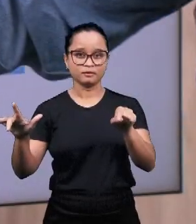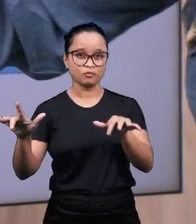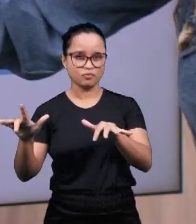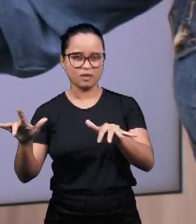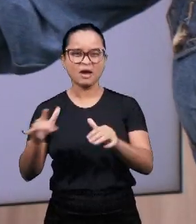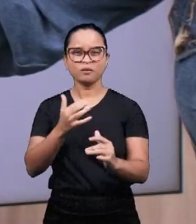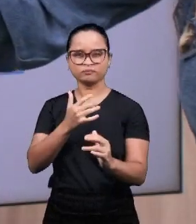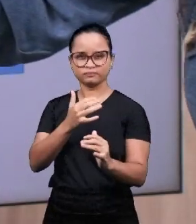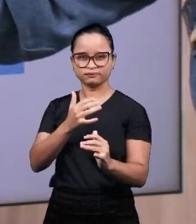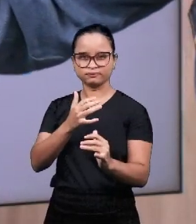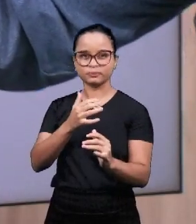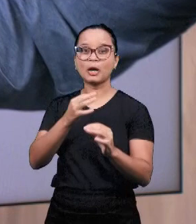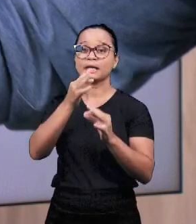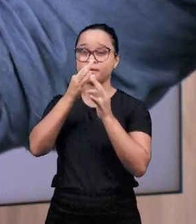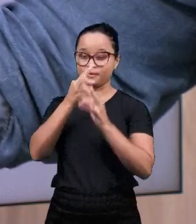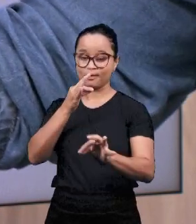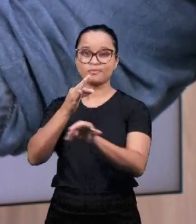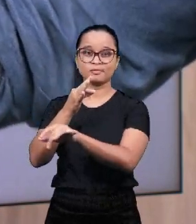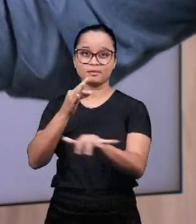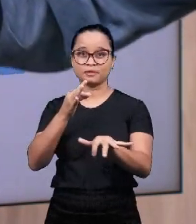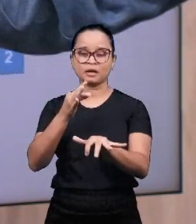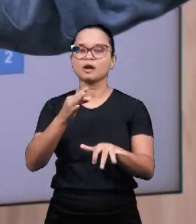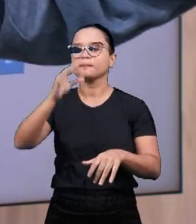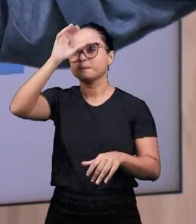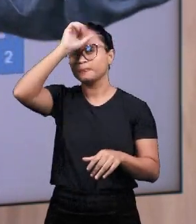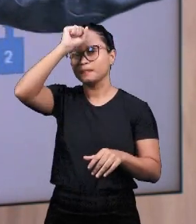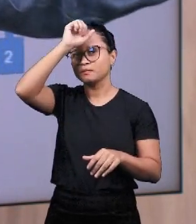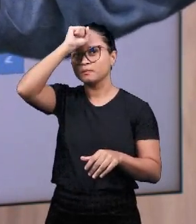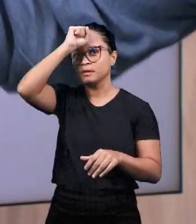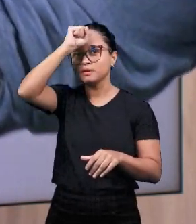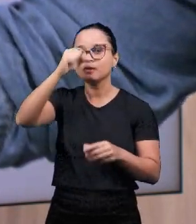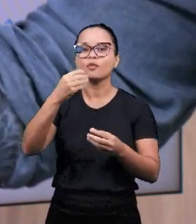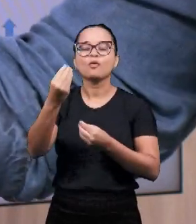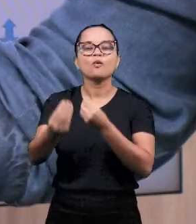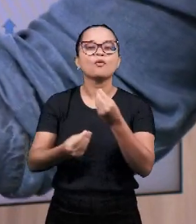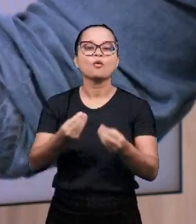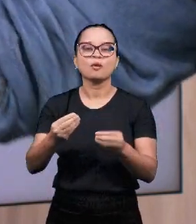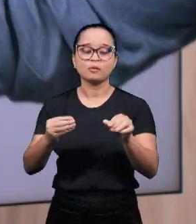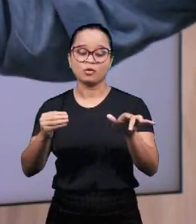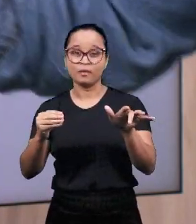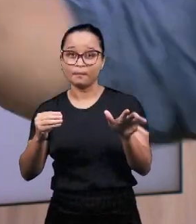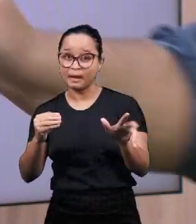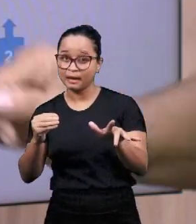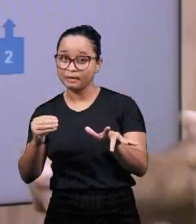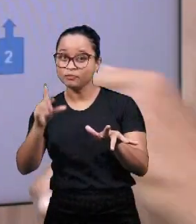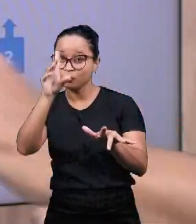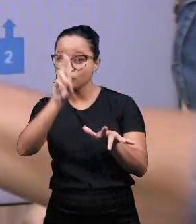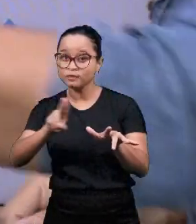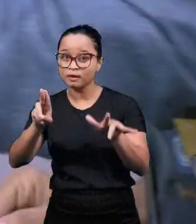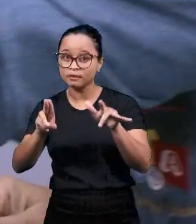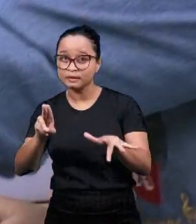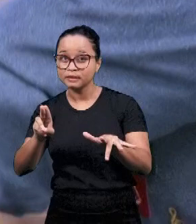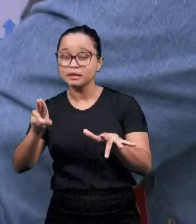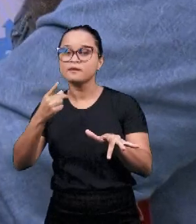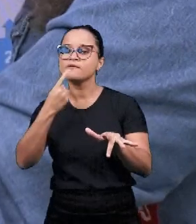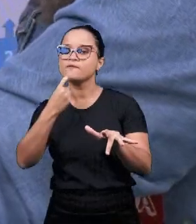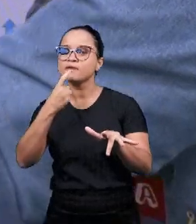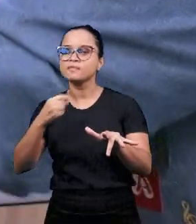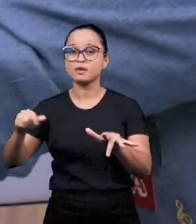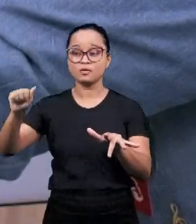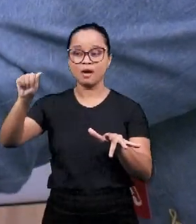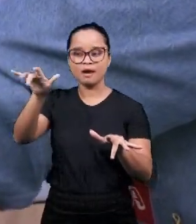flûte douce et la mélodica. Nous allons apprendre l'accord, la cifre, son ton spécifique et le